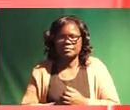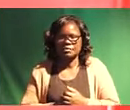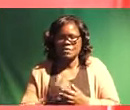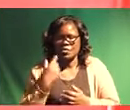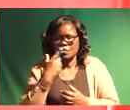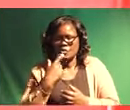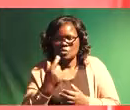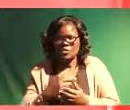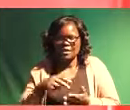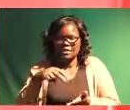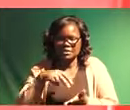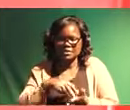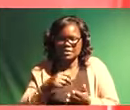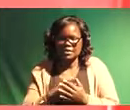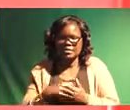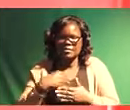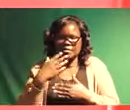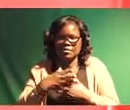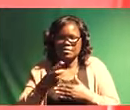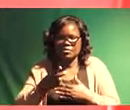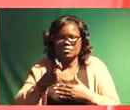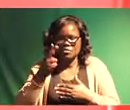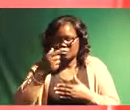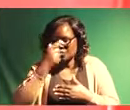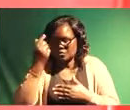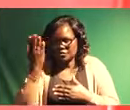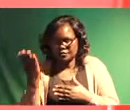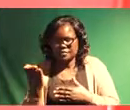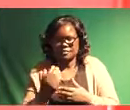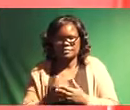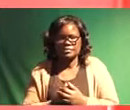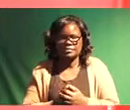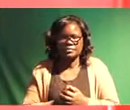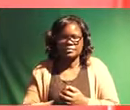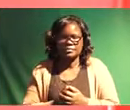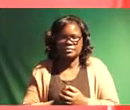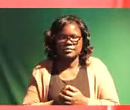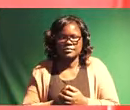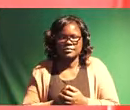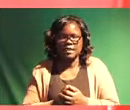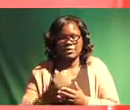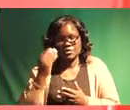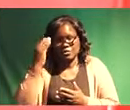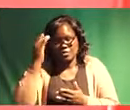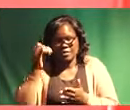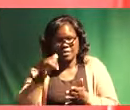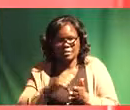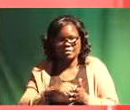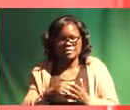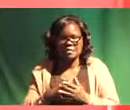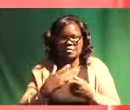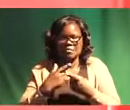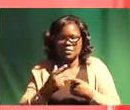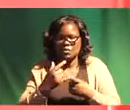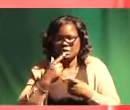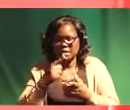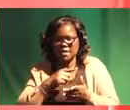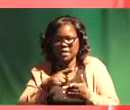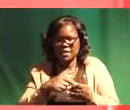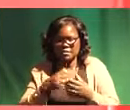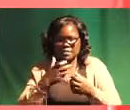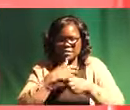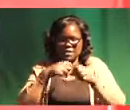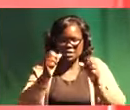anaweza simama mbele ya bunduki kwa sababu yako. Na hiyo mnajua. Lakini nataka niseme mheshimiwa